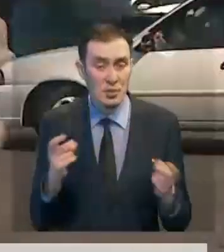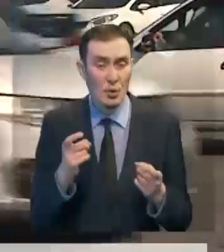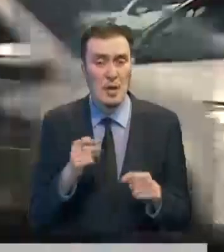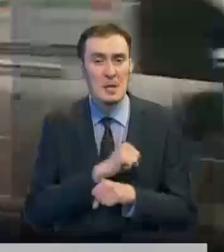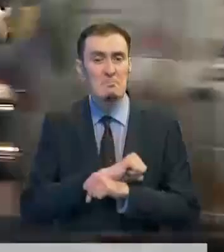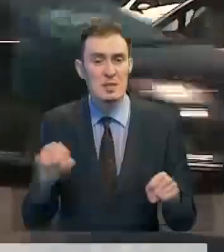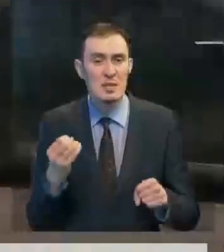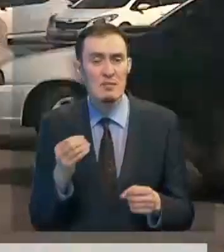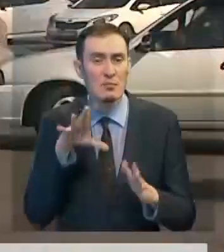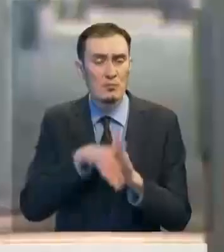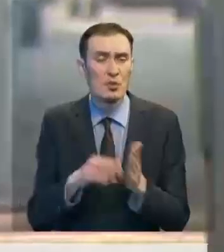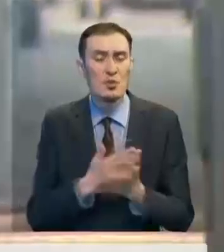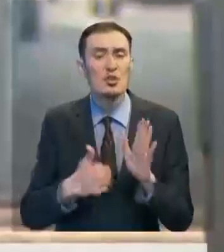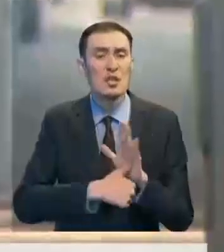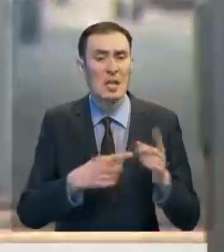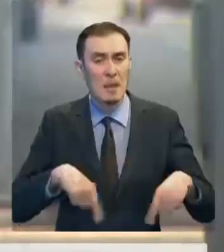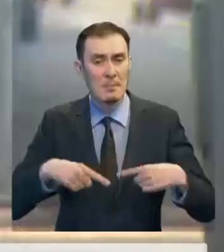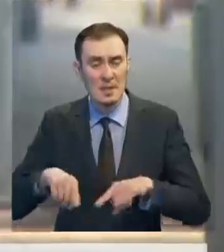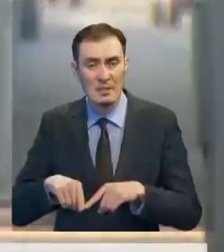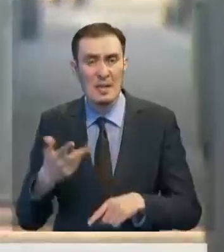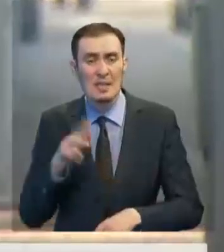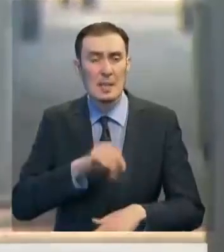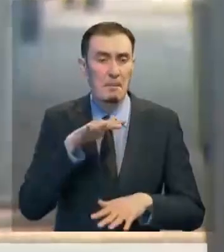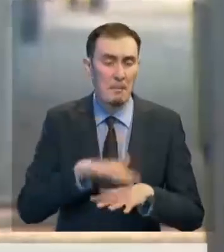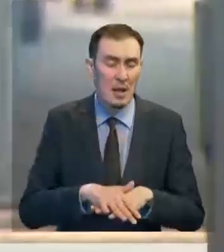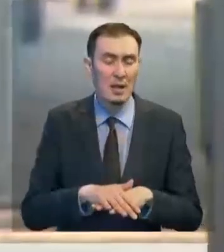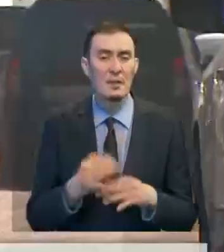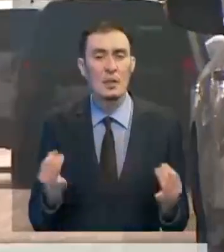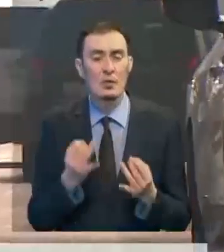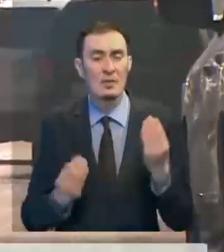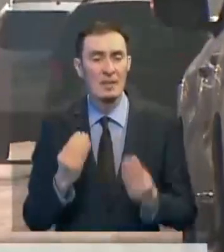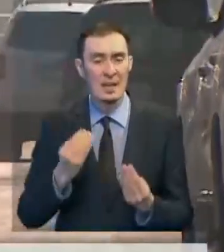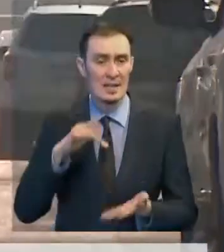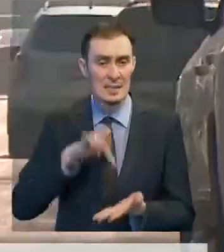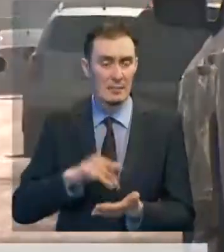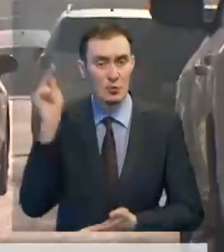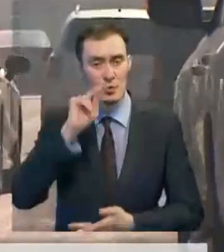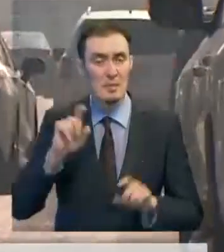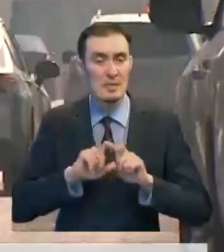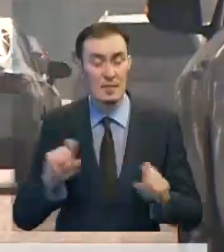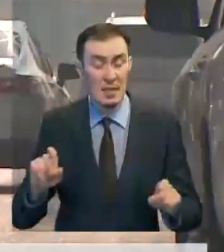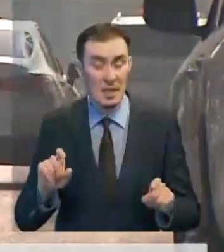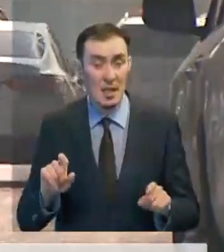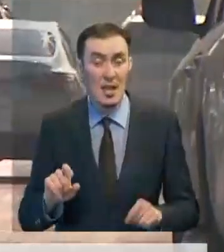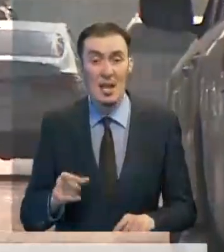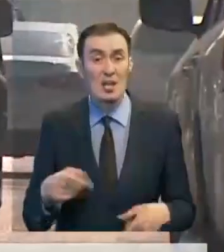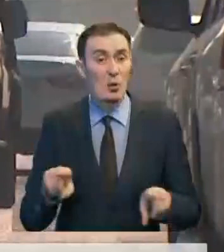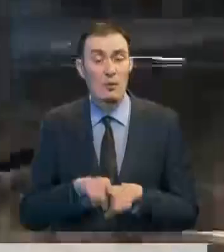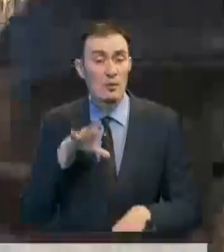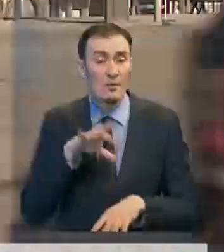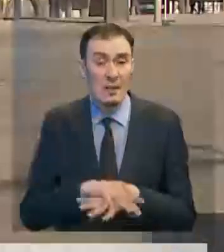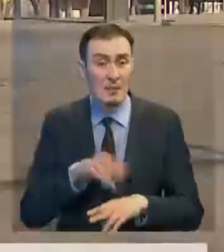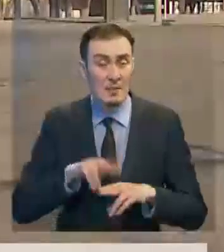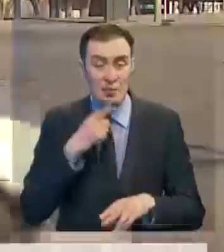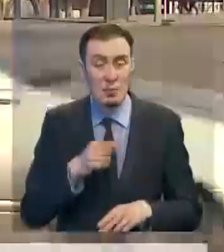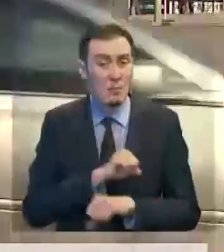еще 6 объектов это три банка 2 торгово-развлекательных центра и одно учебное заведение ни один факт по словам полицейских